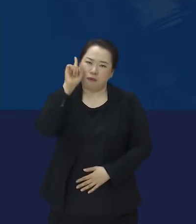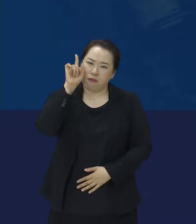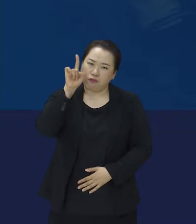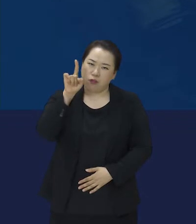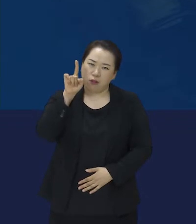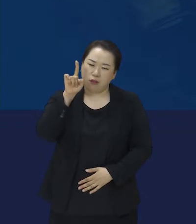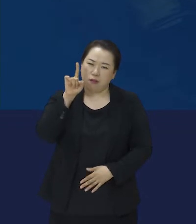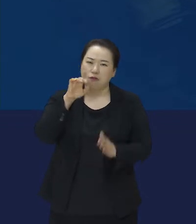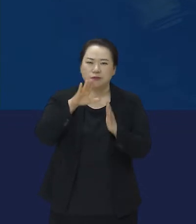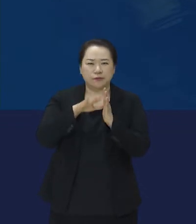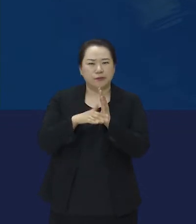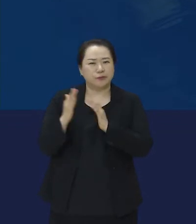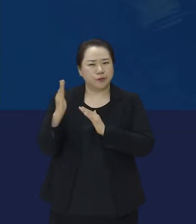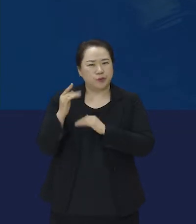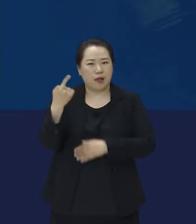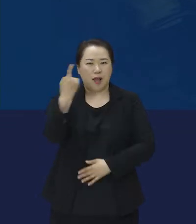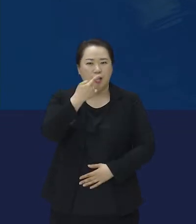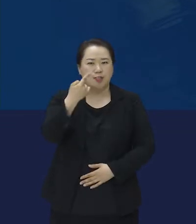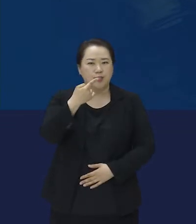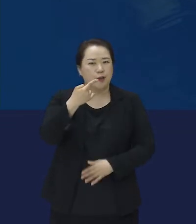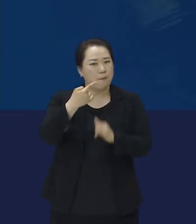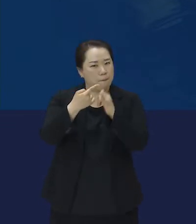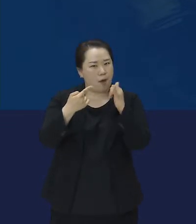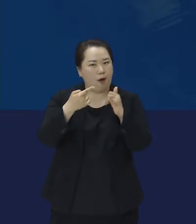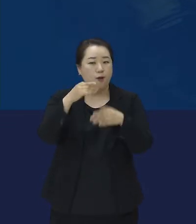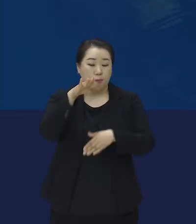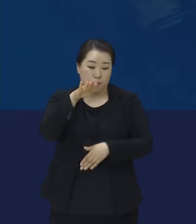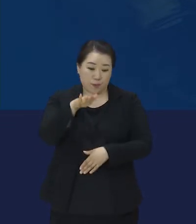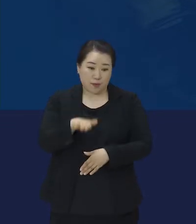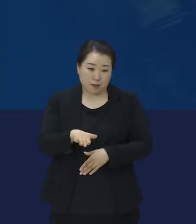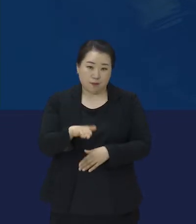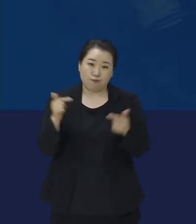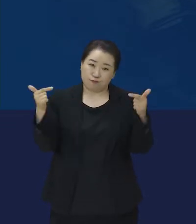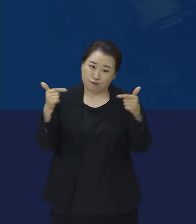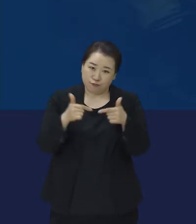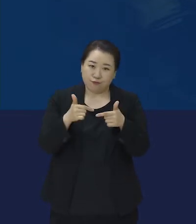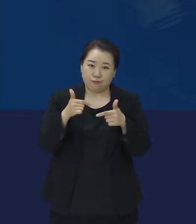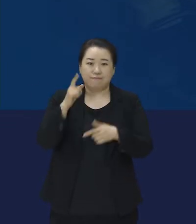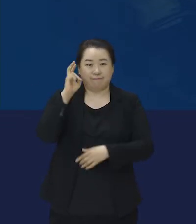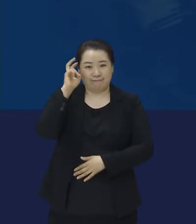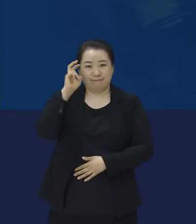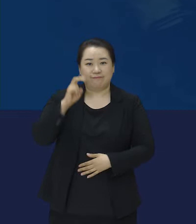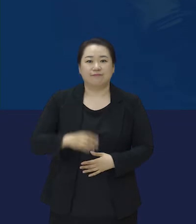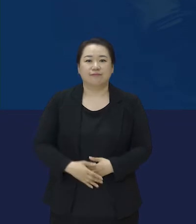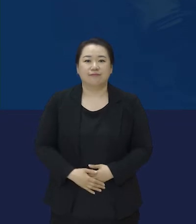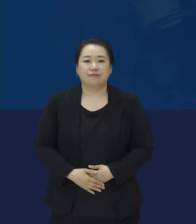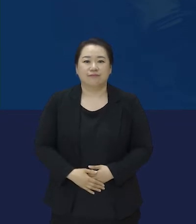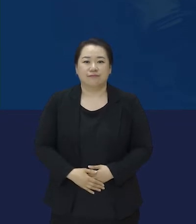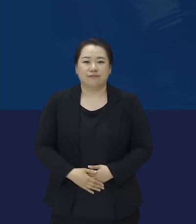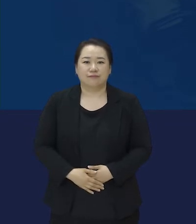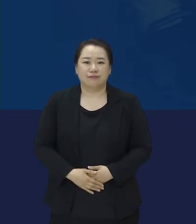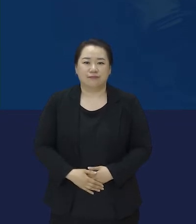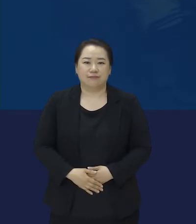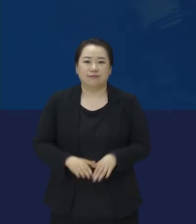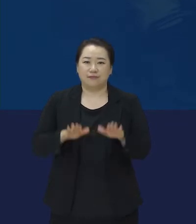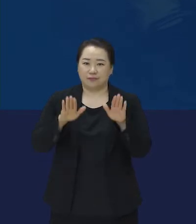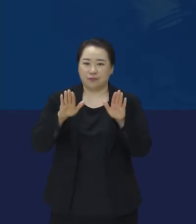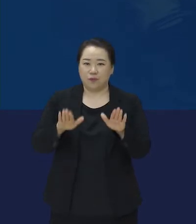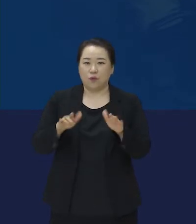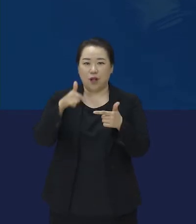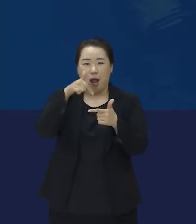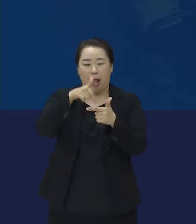내일쯤이면 1,000명 이하로 감소할 것으로 예상하고 있습니다. 오늘 현재